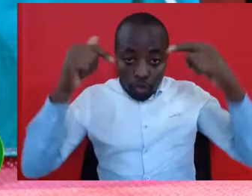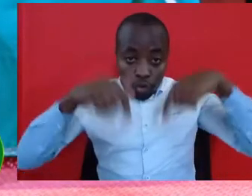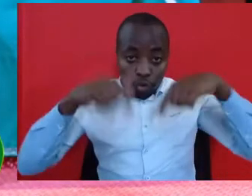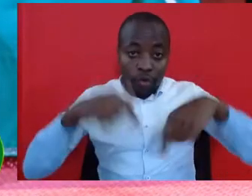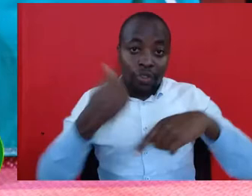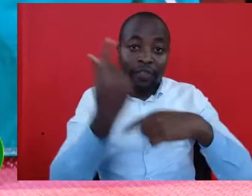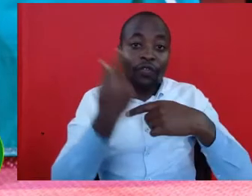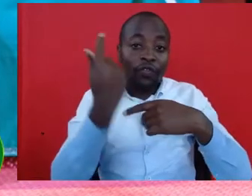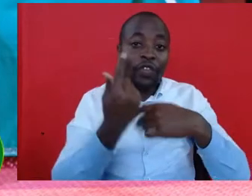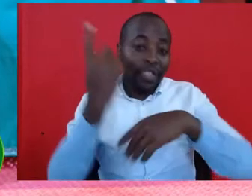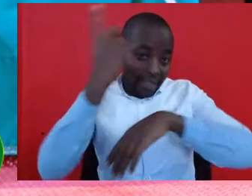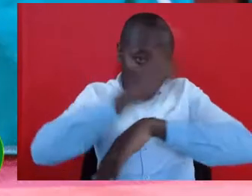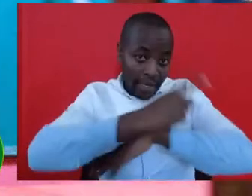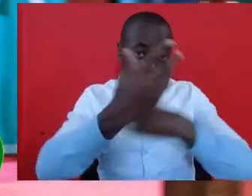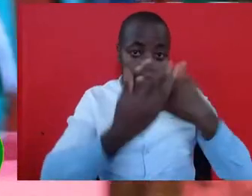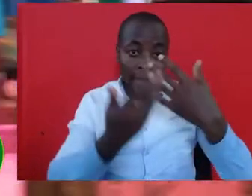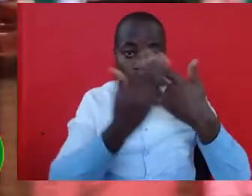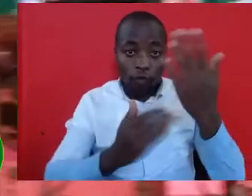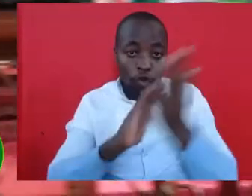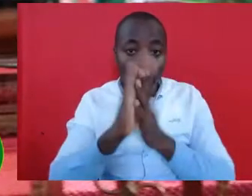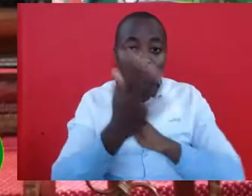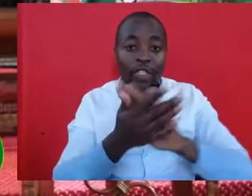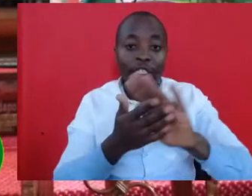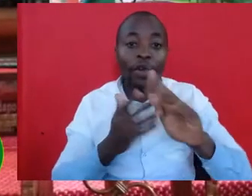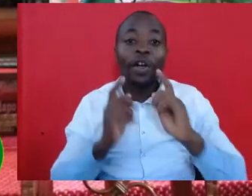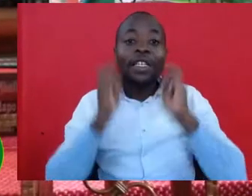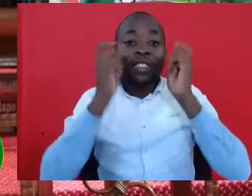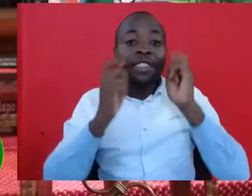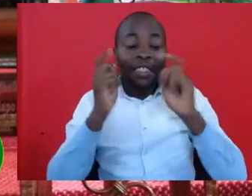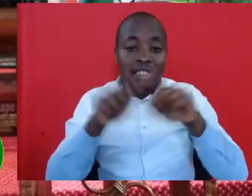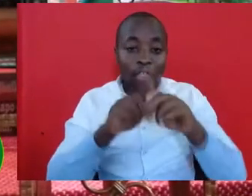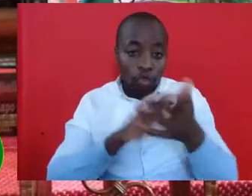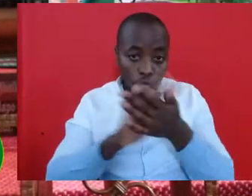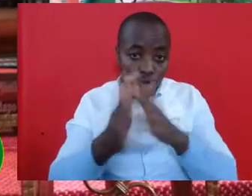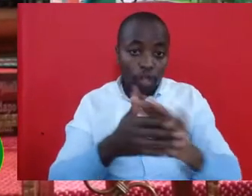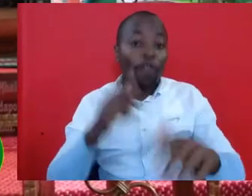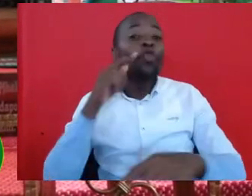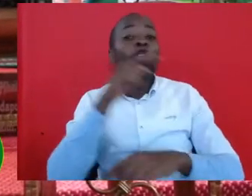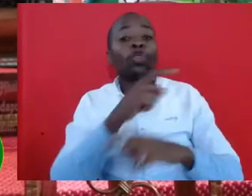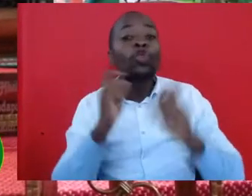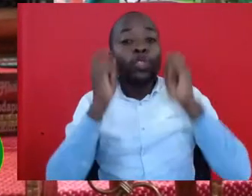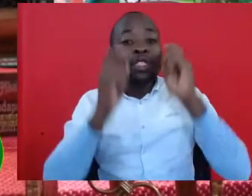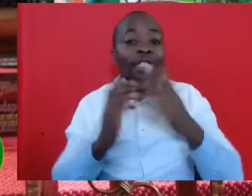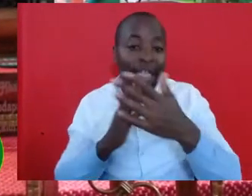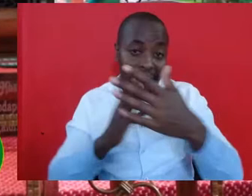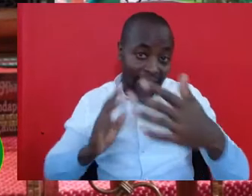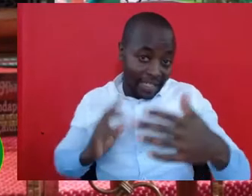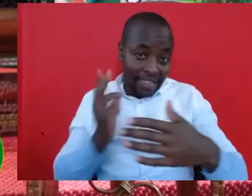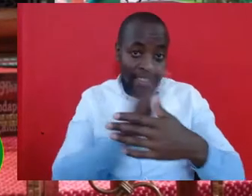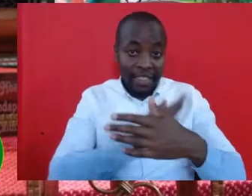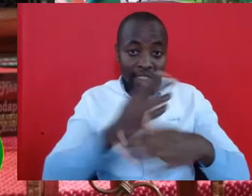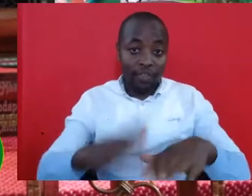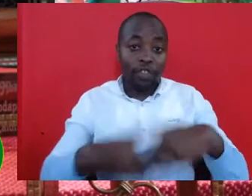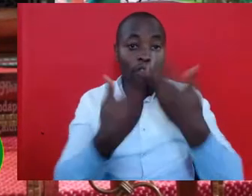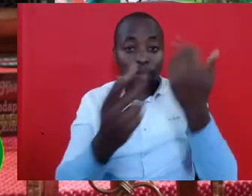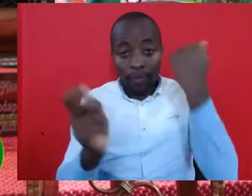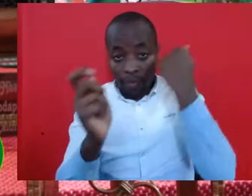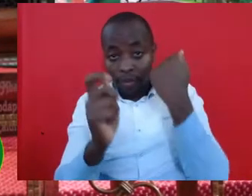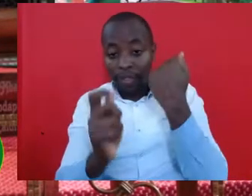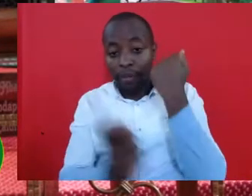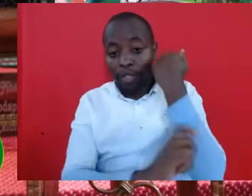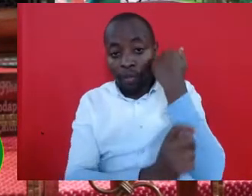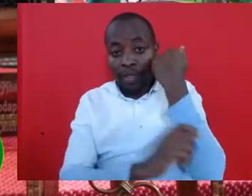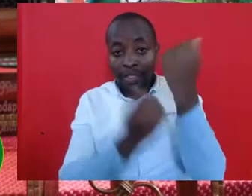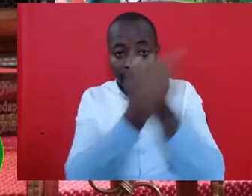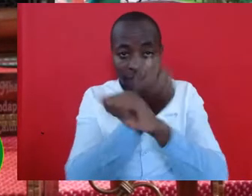yetu, usamehe makosa yetu kama sisi tunavyosamehe waliotukosea, usitujie majaribuni, lakini utoke kwa yule mwovu, kwa